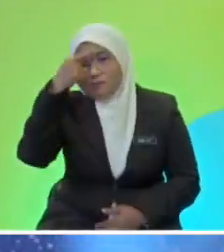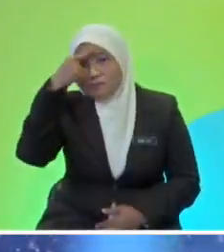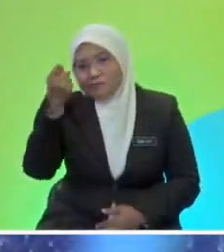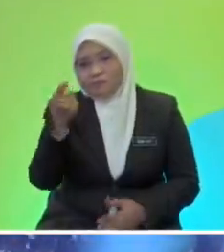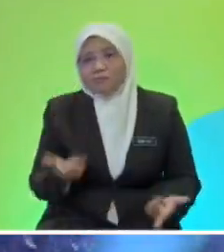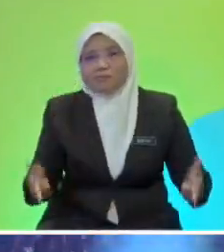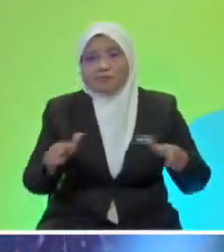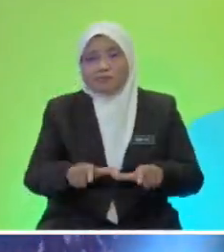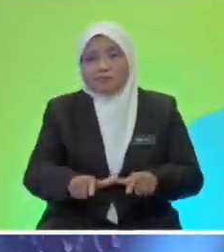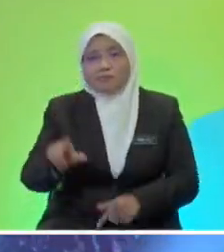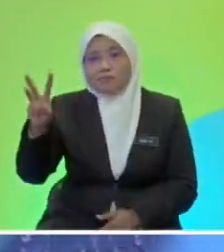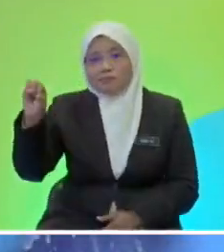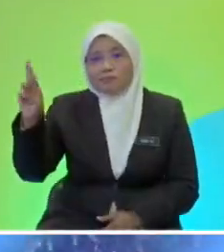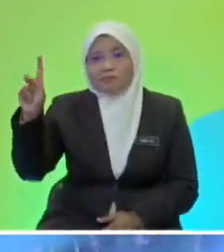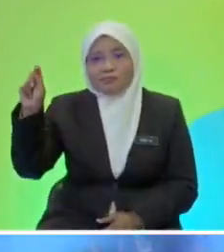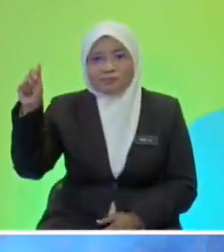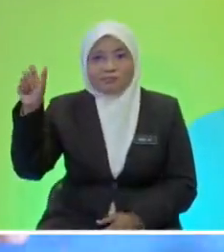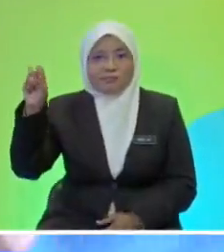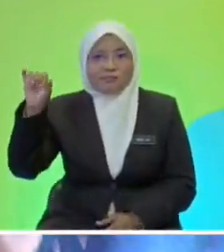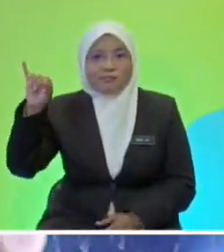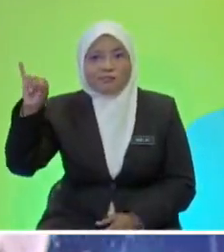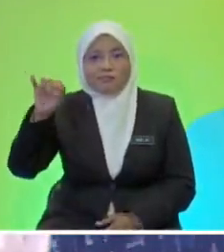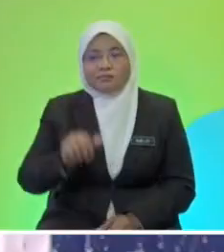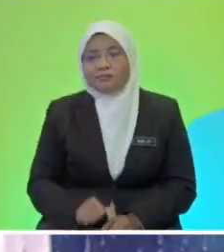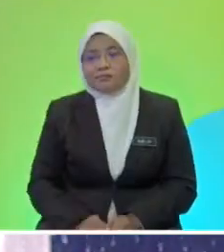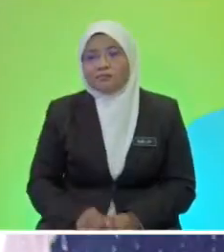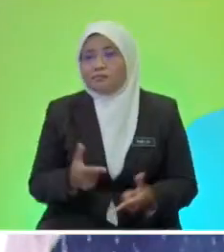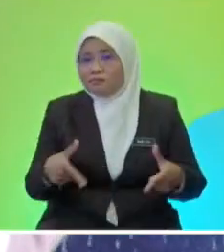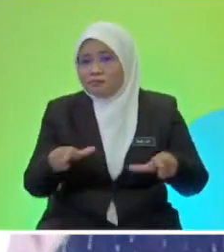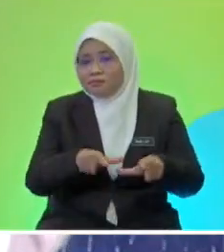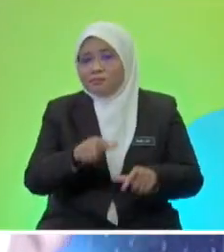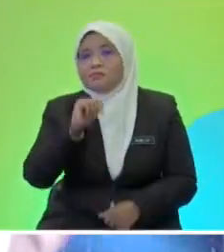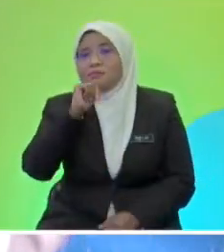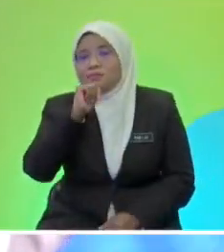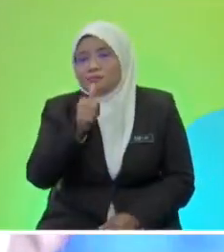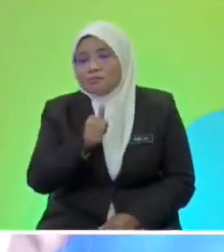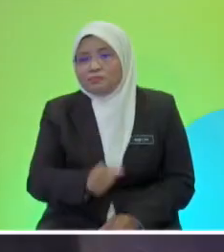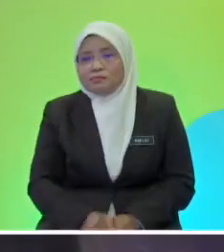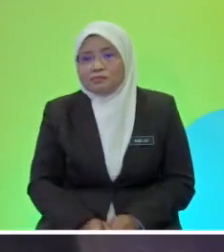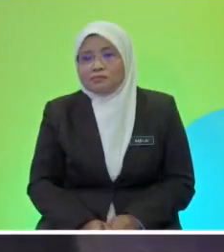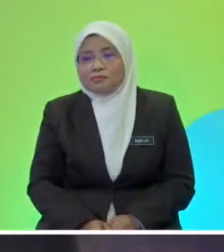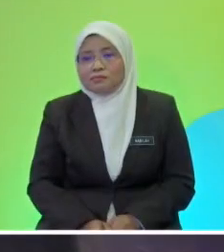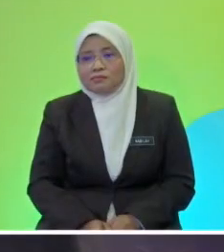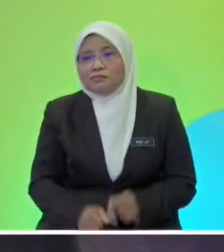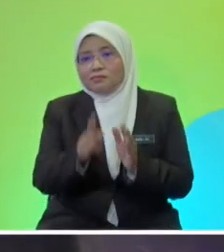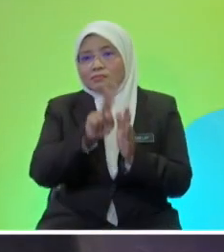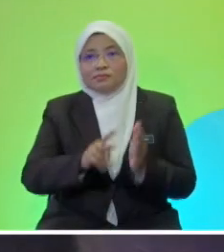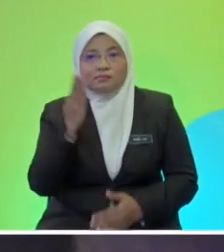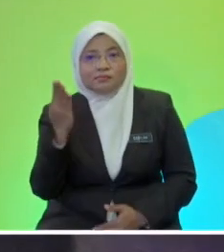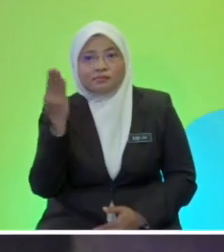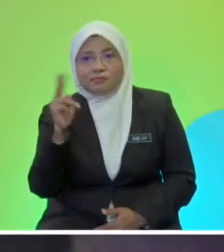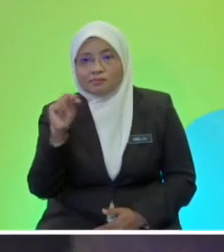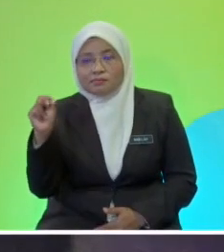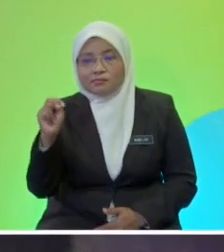tadi berlaku bukan dikatakan sebagai satu kebiasaan biasanya